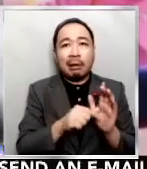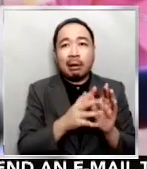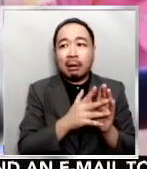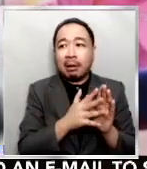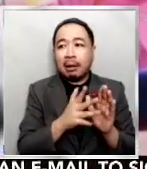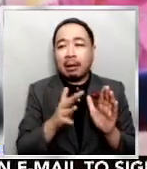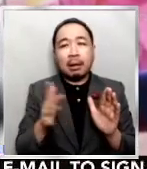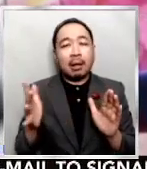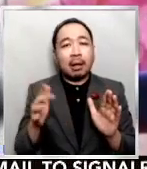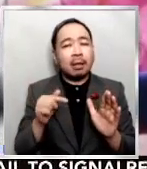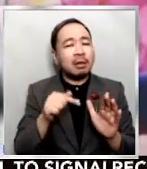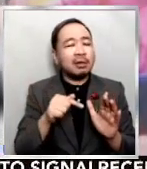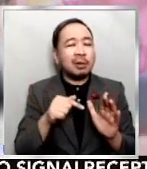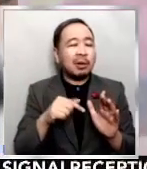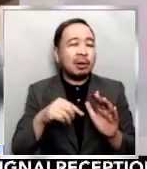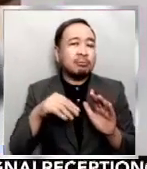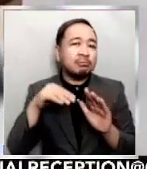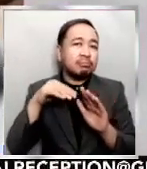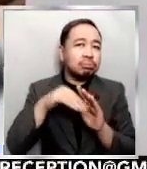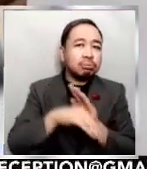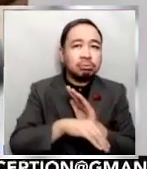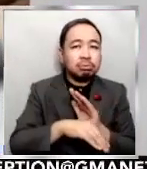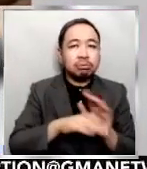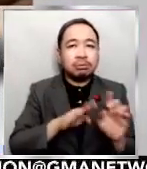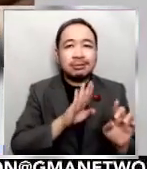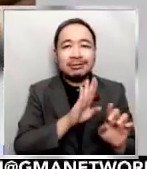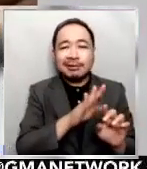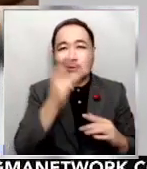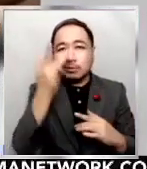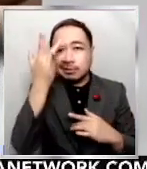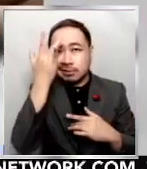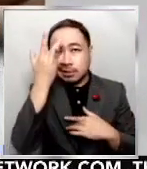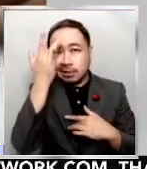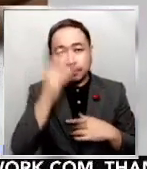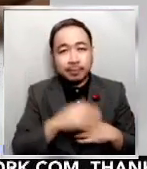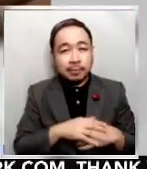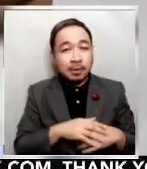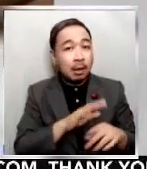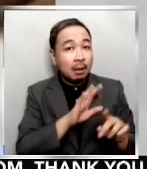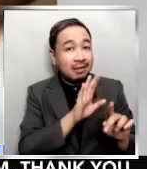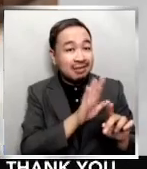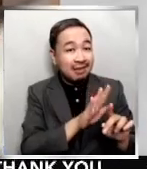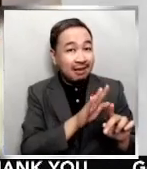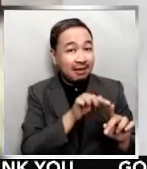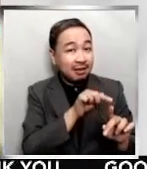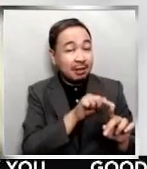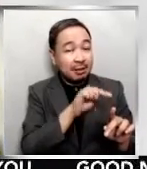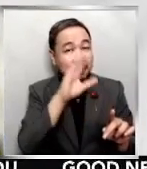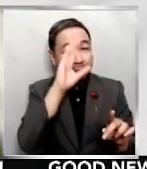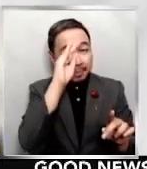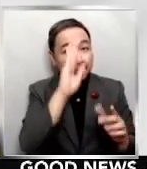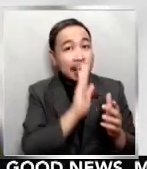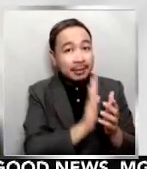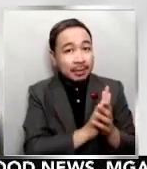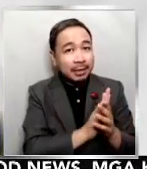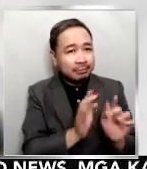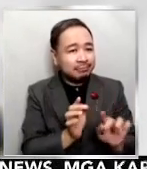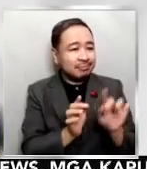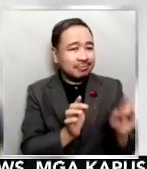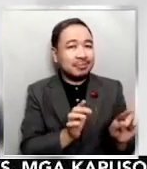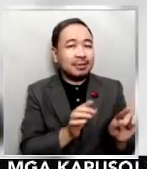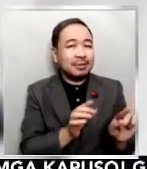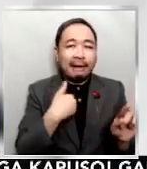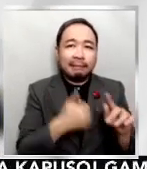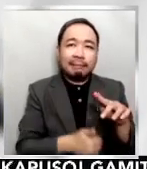lumala ang kanyang kondisyon. Ang kanyang mister, nakaramdam rin ng sintomas. Hanggang nahirapan na